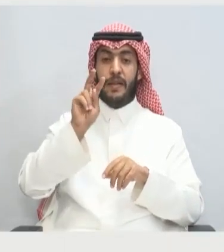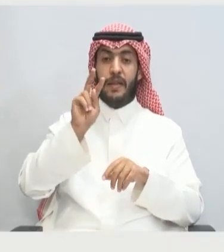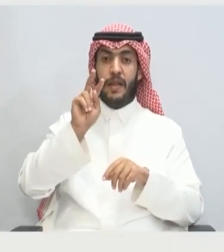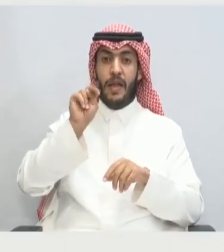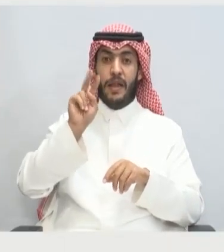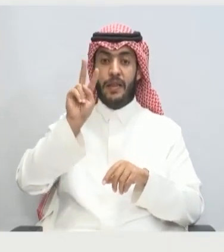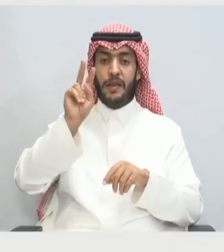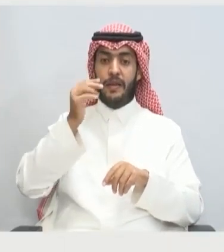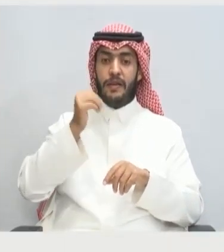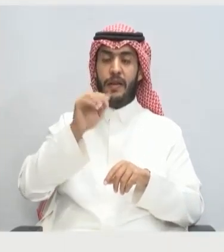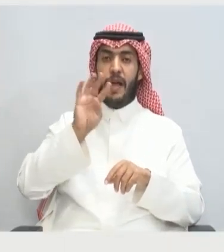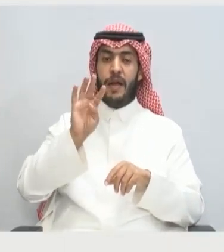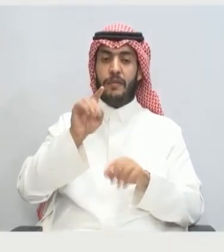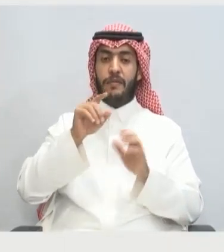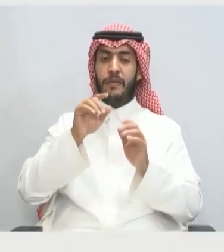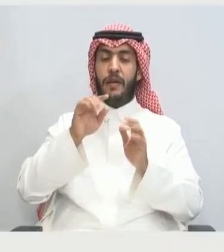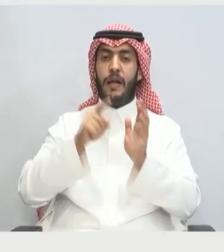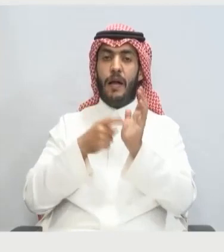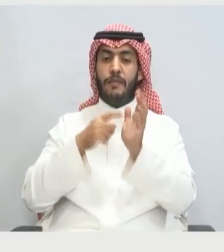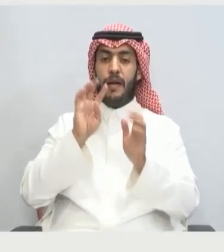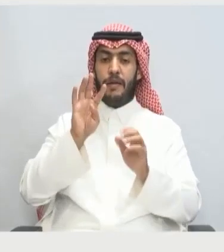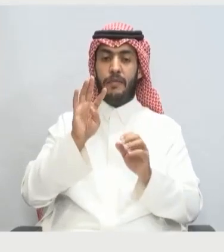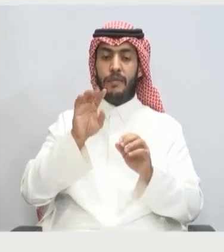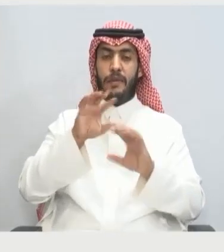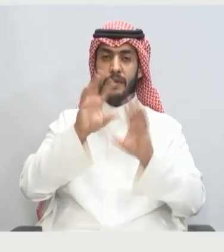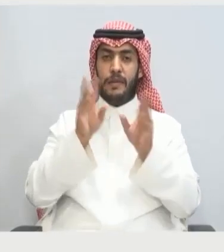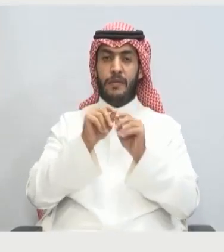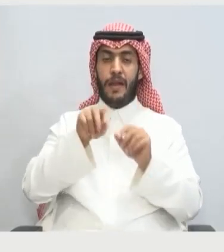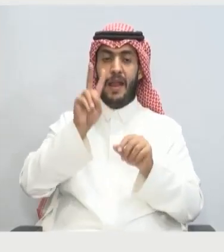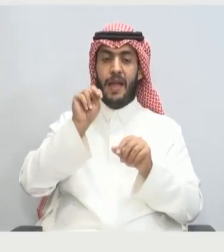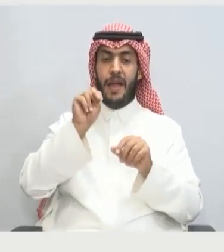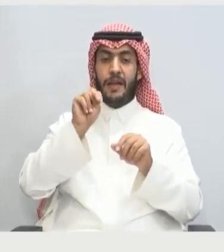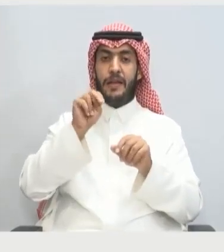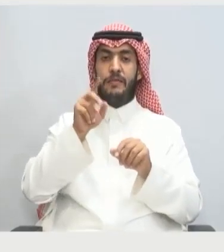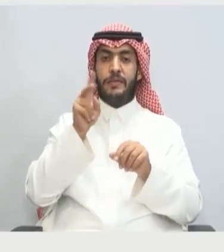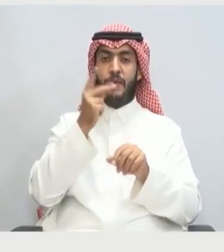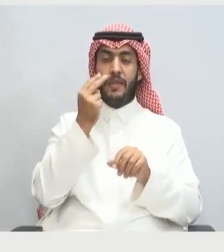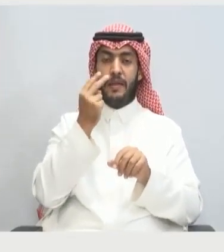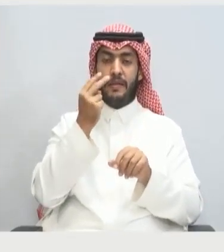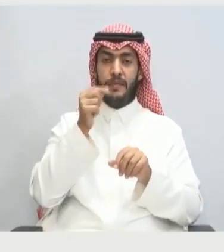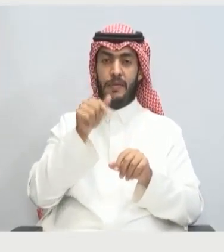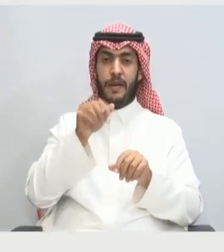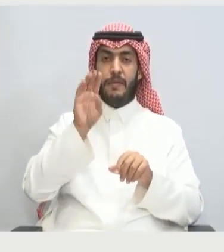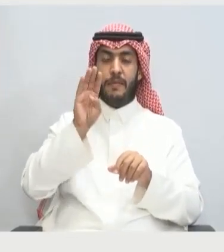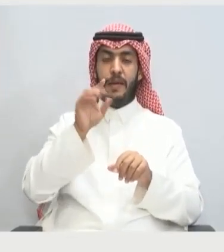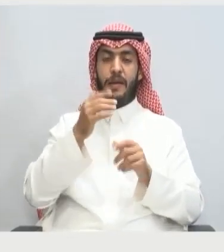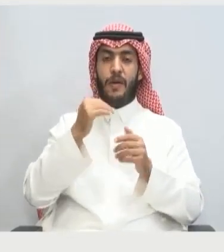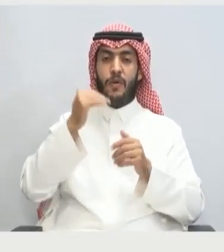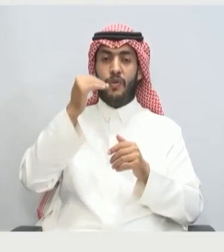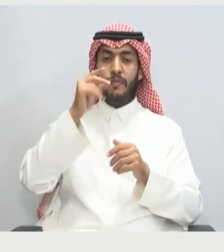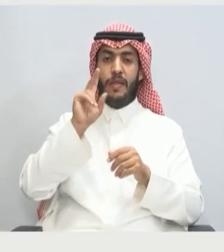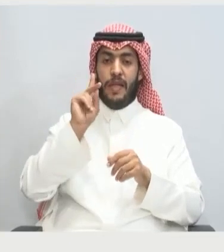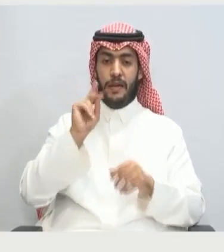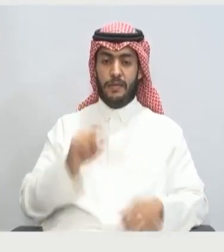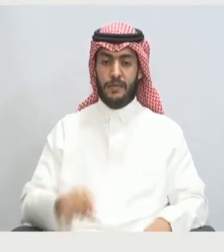سيعطيني عدد المحاولات وهي اربعه بالتالي ساقول ان ال n تساوي 2 ومعنا ان البي من الرتبه